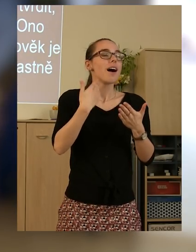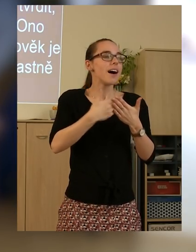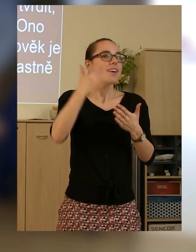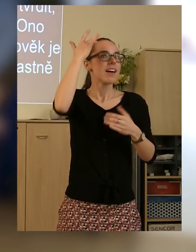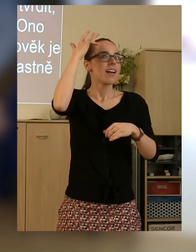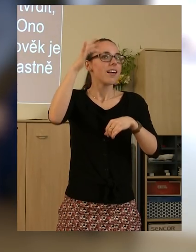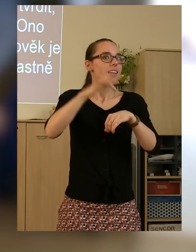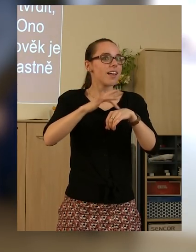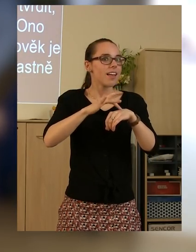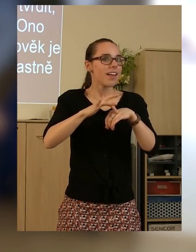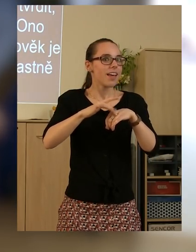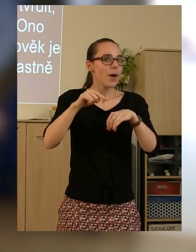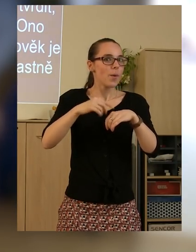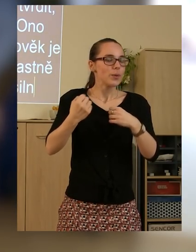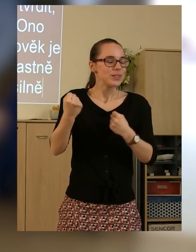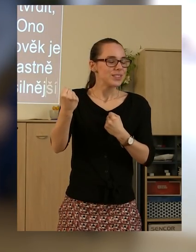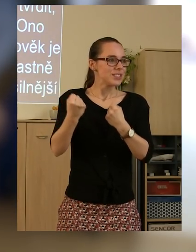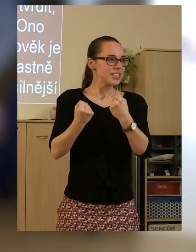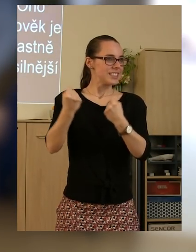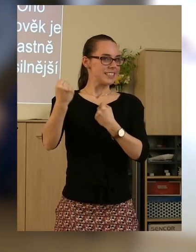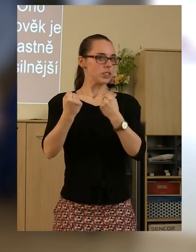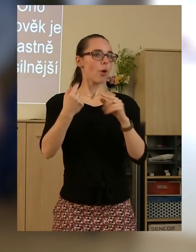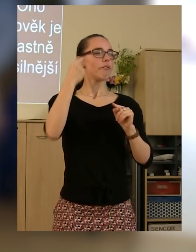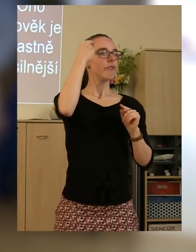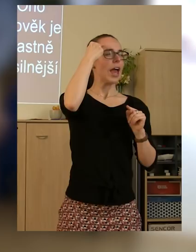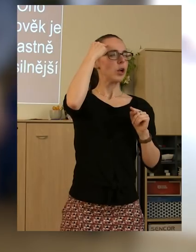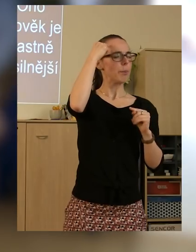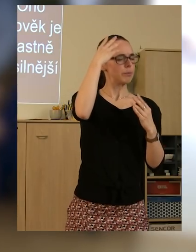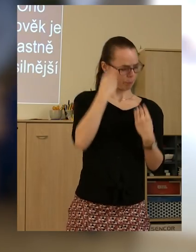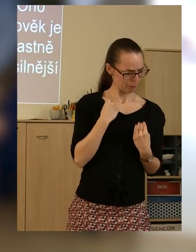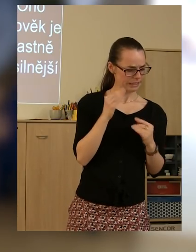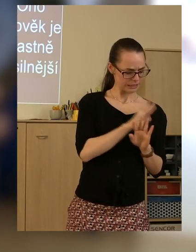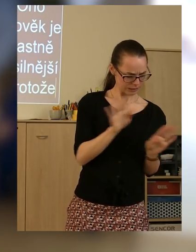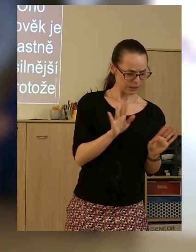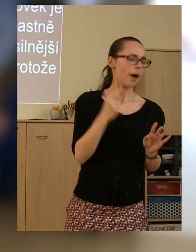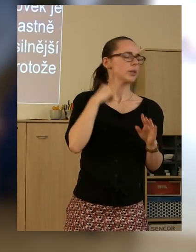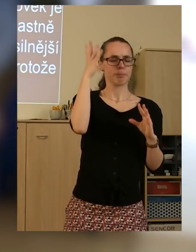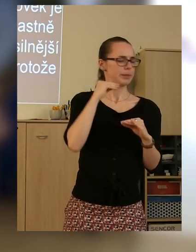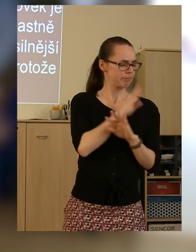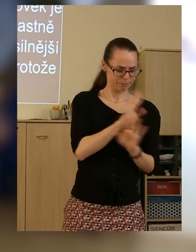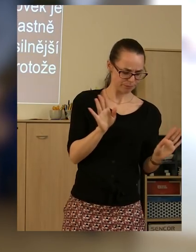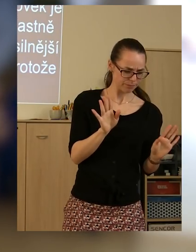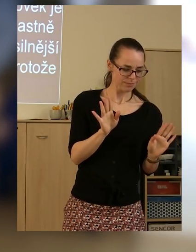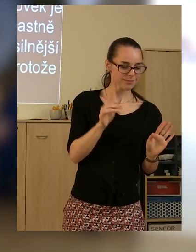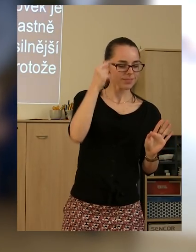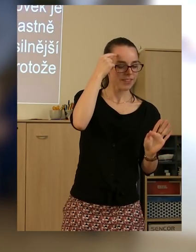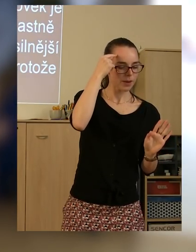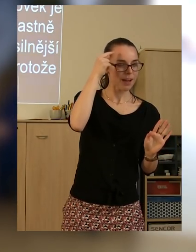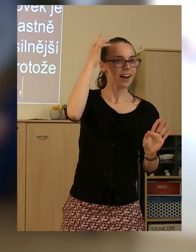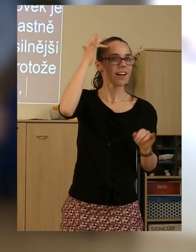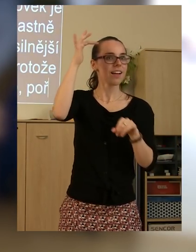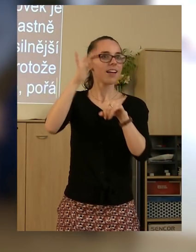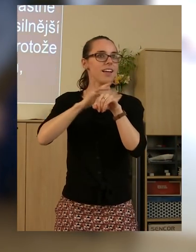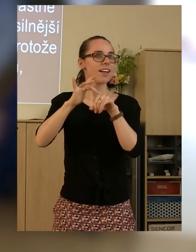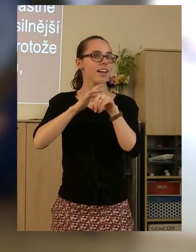je mnohem silnější než i to vědomí, který spí, že? Protože pokud spím, tak prostě spím. Jo? Furt je tam někde nějaký nahoře a nějaký